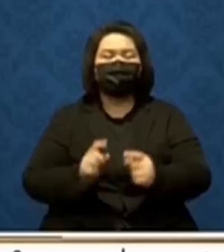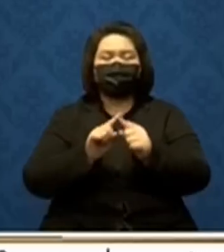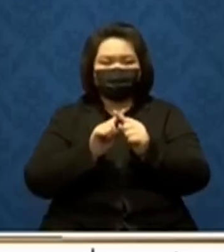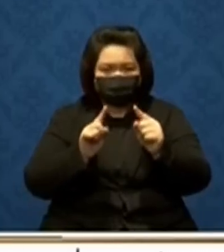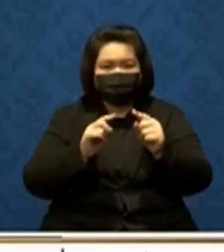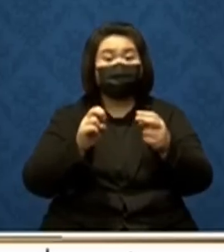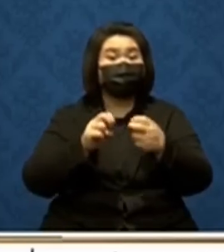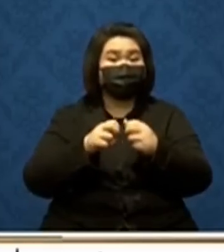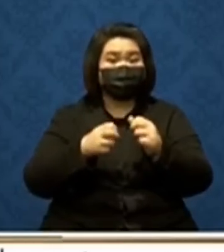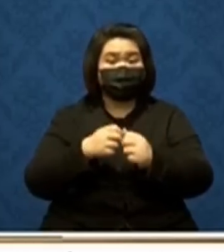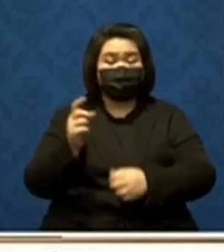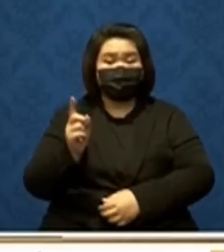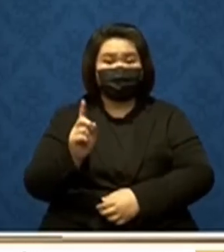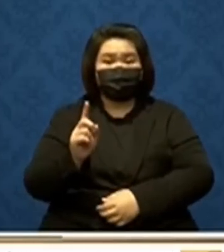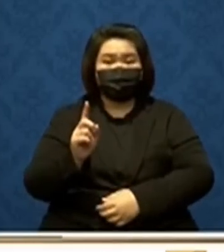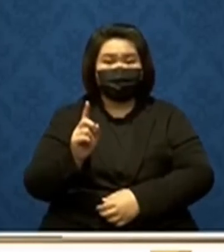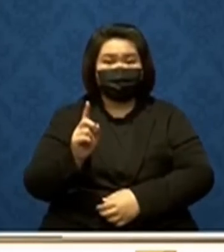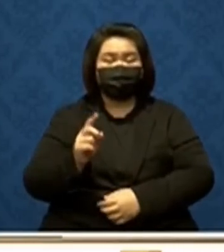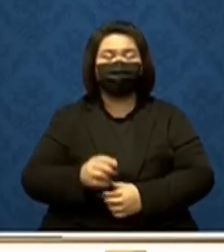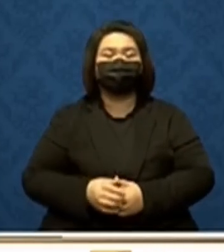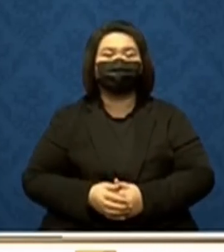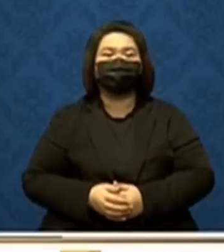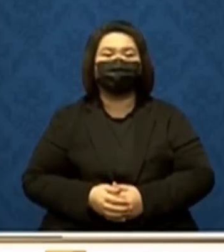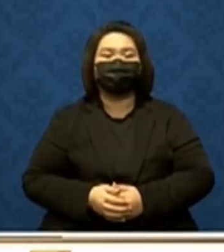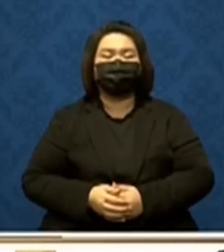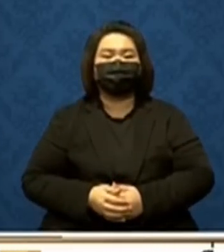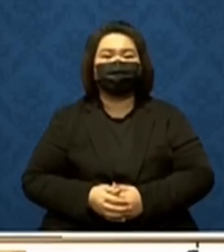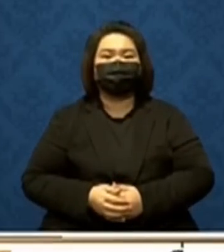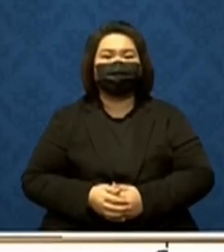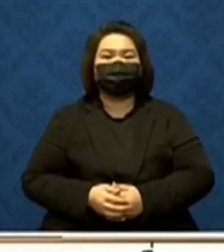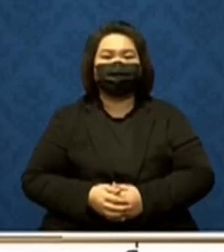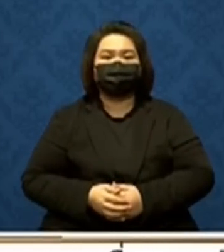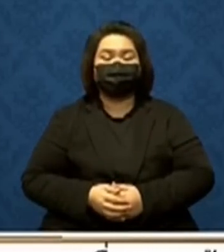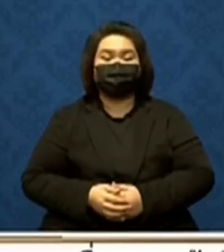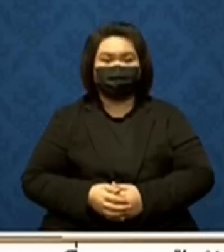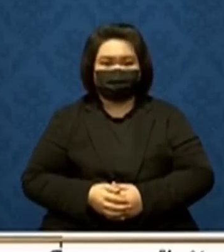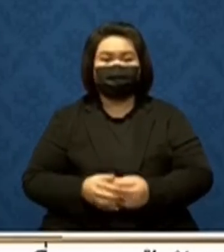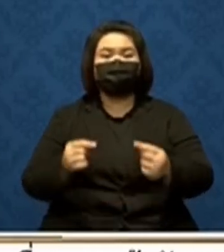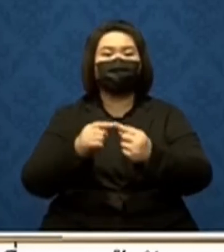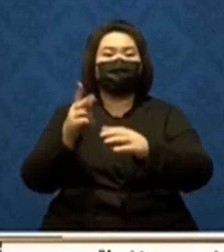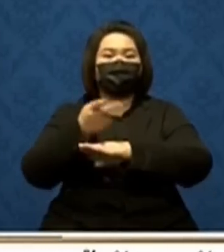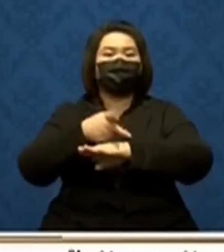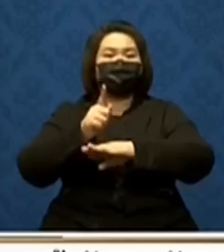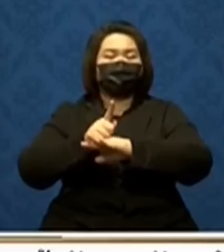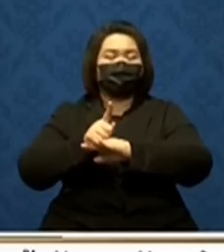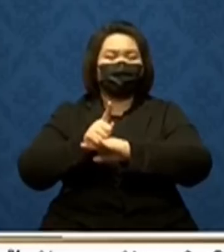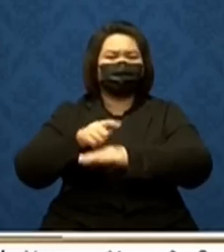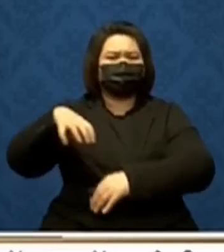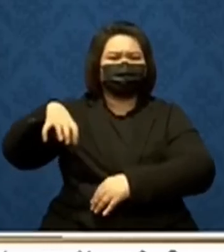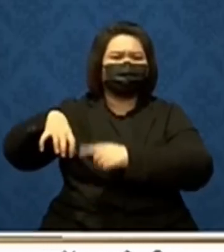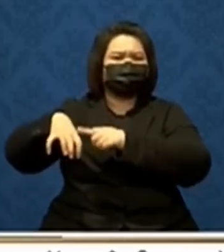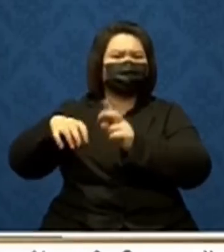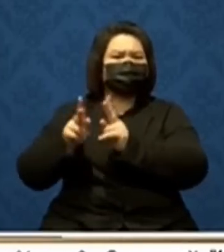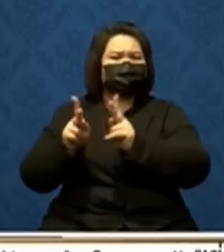ประเด็นคือประเด็นของเนี่ยประธานโบสถ์ไม่ใช่ใคร